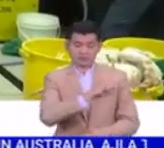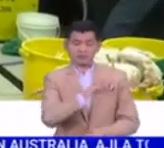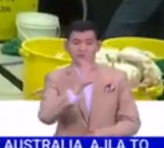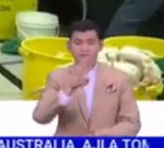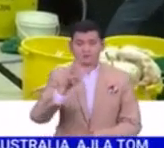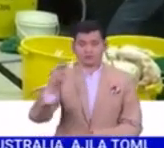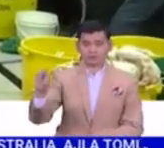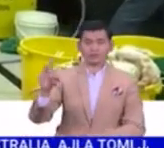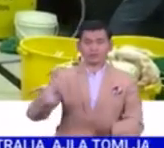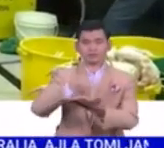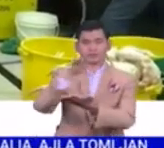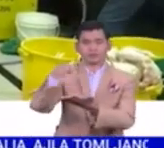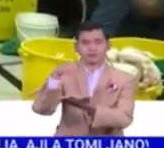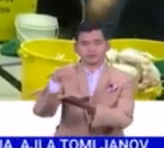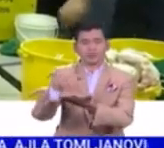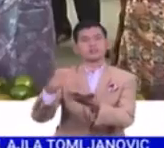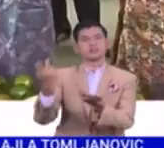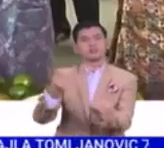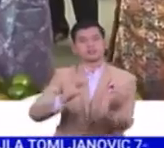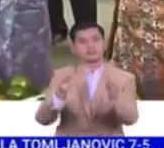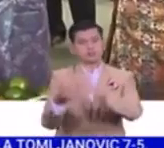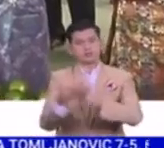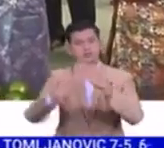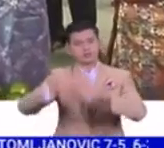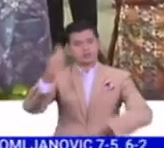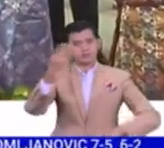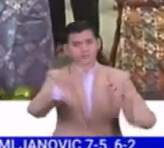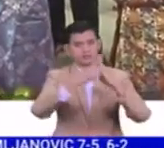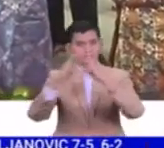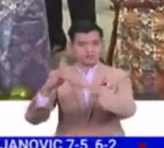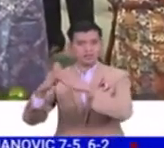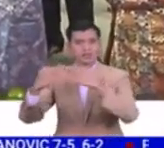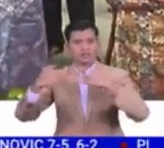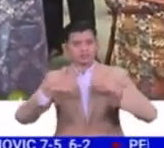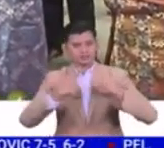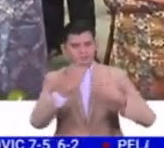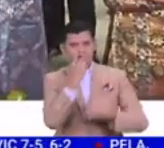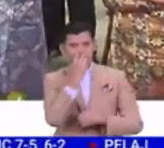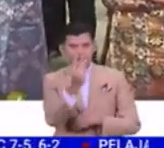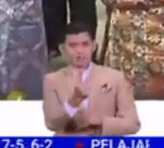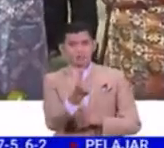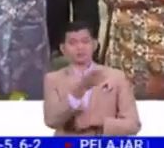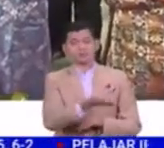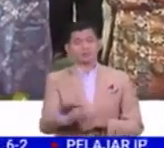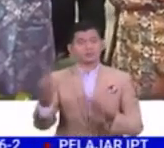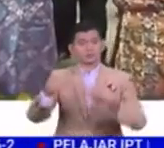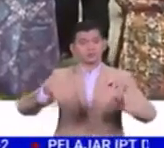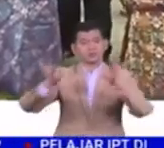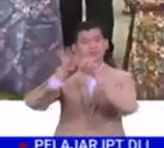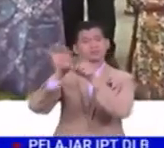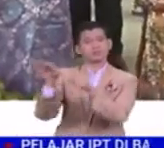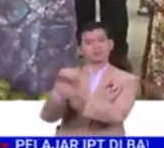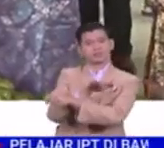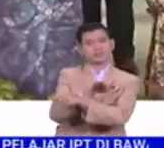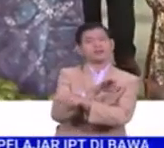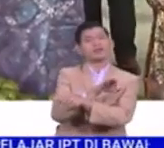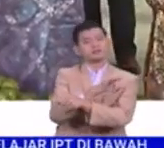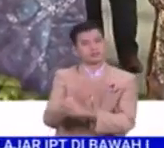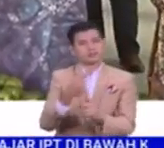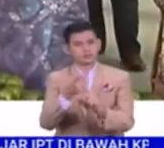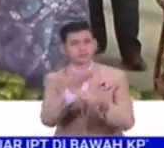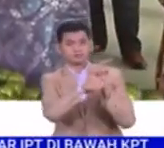Pusat Transformasi Luar Bandar RTC Tunjung. Setakat ini, pihaknya mendapati bekalan makanan asas masih mencukupi